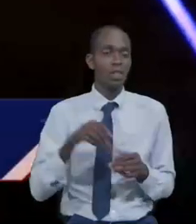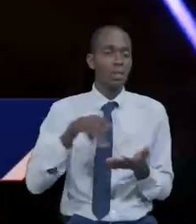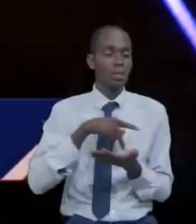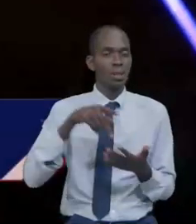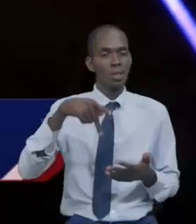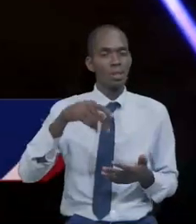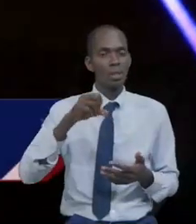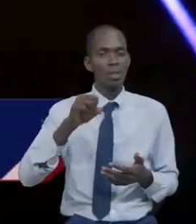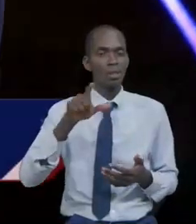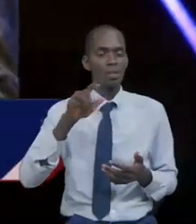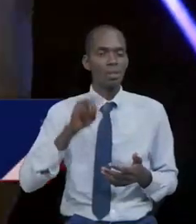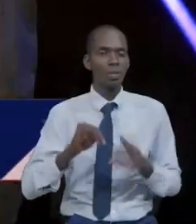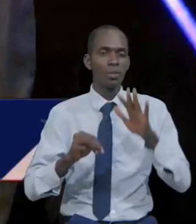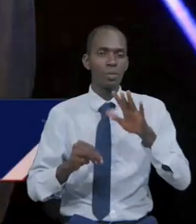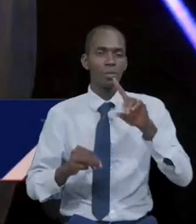Allons au psaume